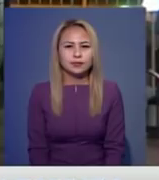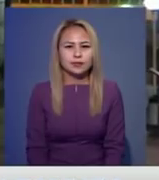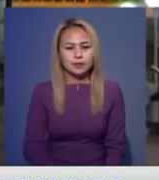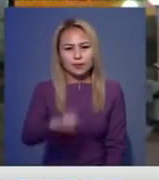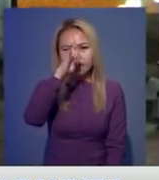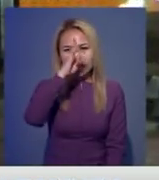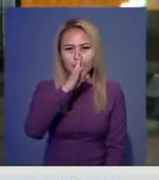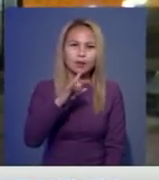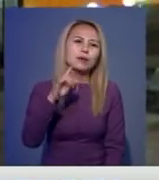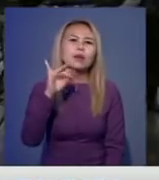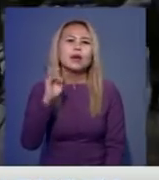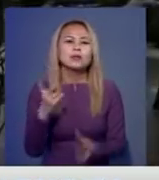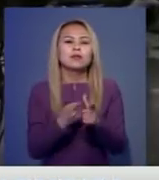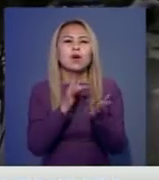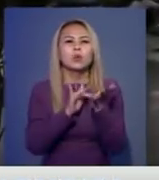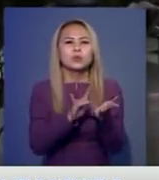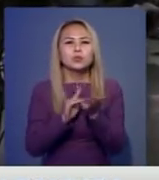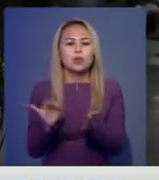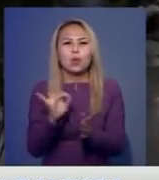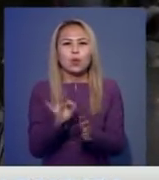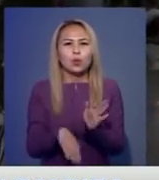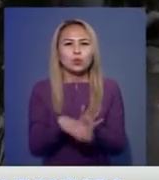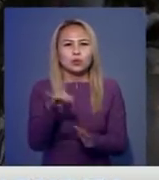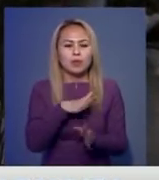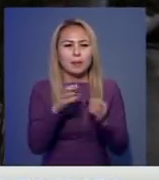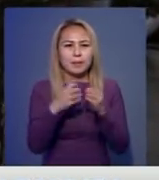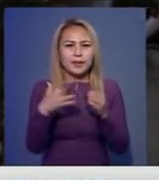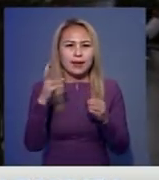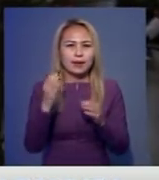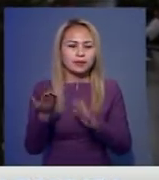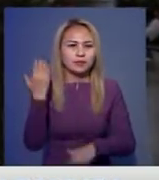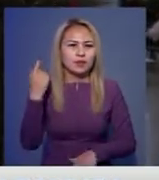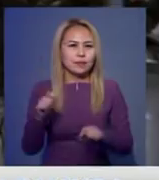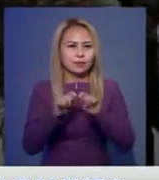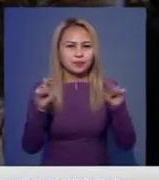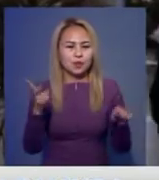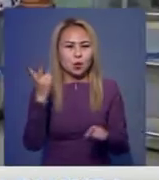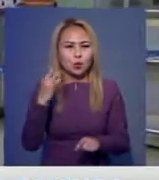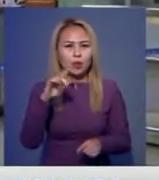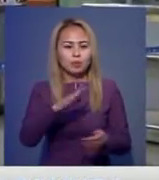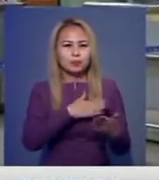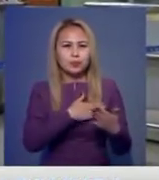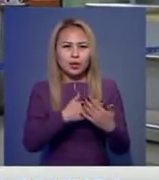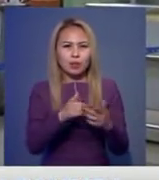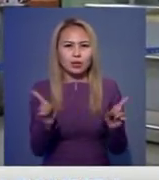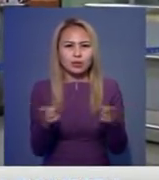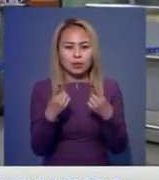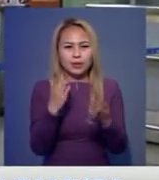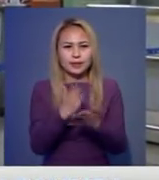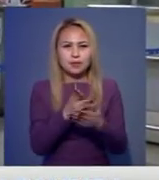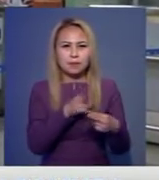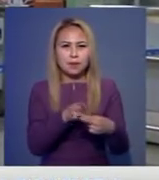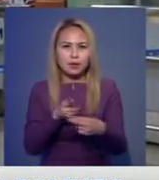Қазақстан мен Иранның туризм саласындағы ынтымақтастығы осыдан 15 жыл бұрын орнады. Дегенмен, оның қарқынды дамуына бірнеше кедергі